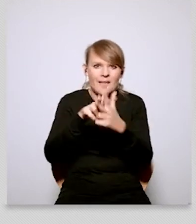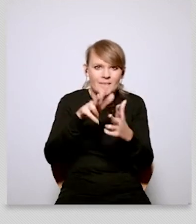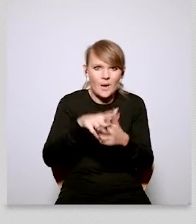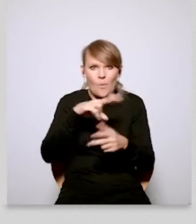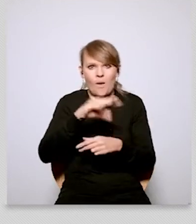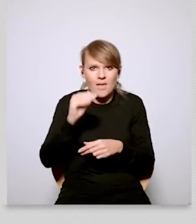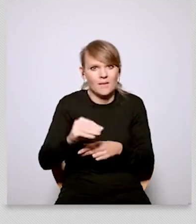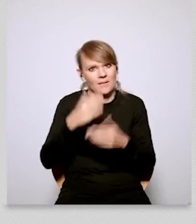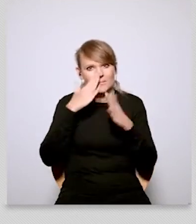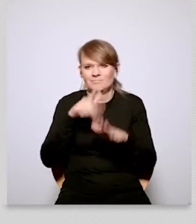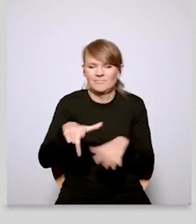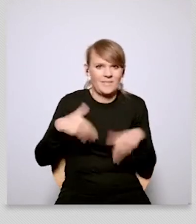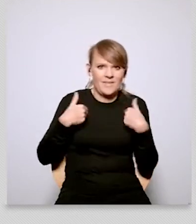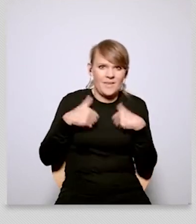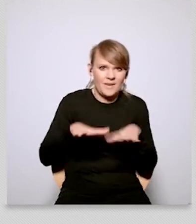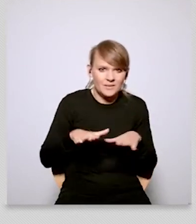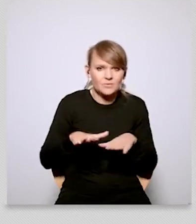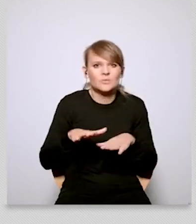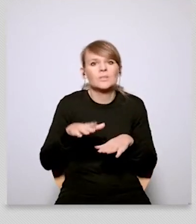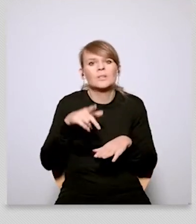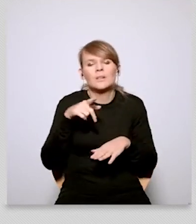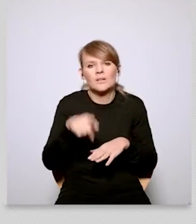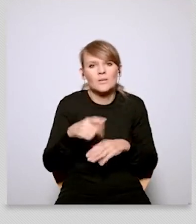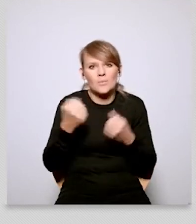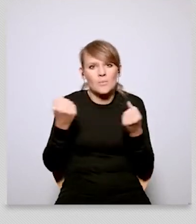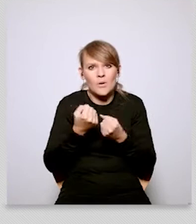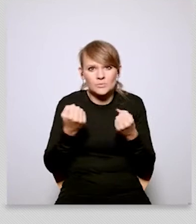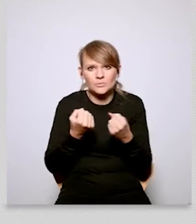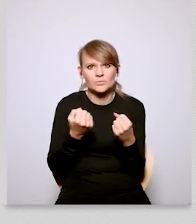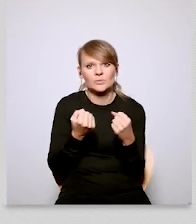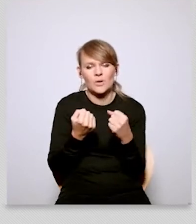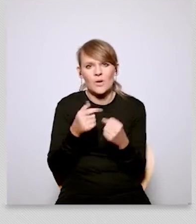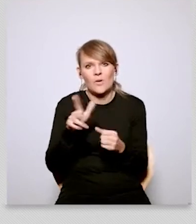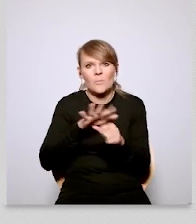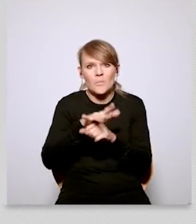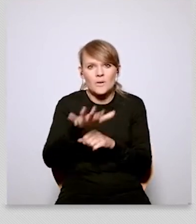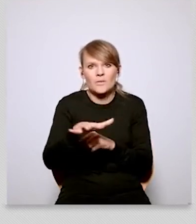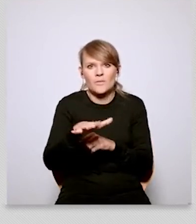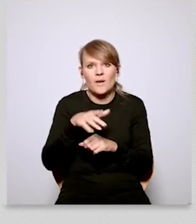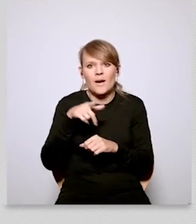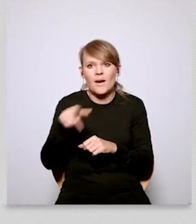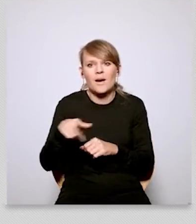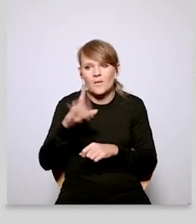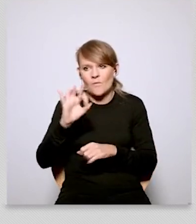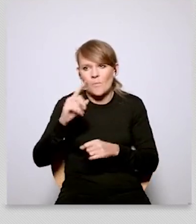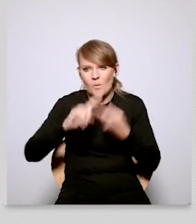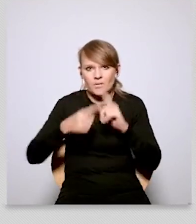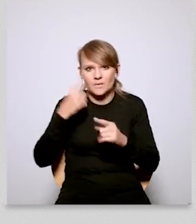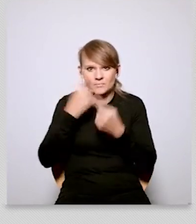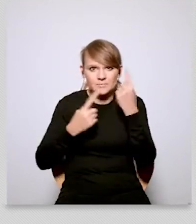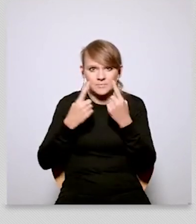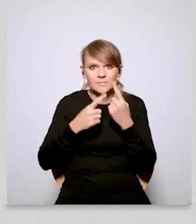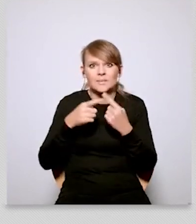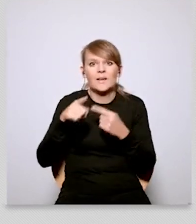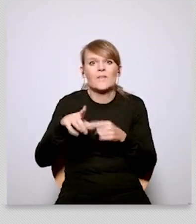budować niechęć do niej, one bardzo polaryzują przede wszystkim wobec, jakby, jeżeli chodzi o postawy polityczne, tak, znaczy tutaj, czy to są wyborcy